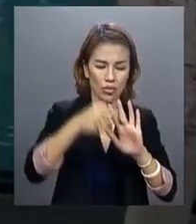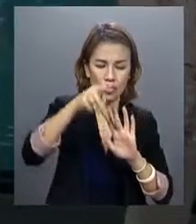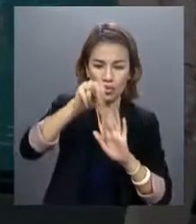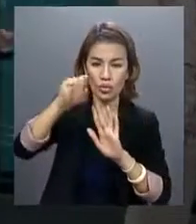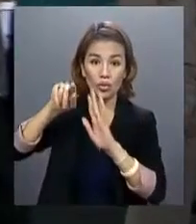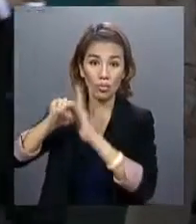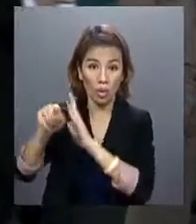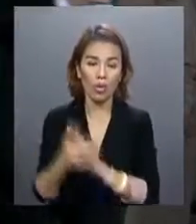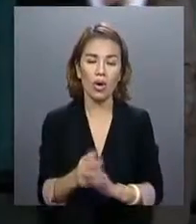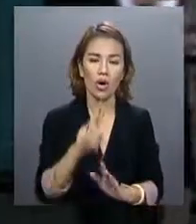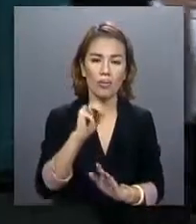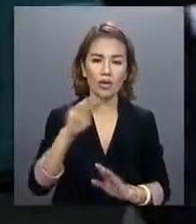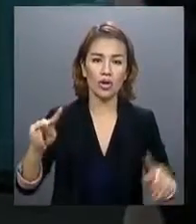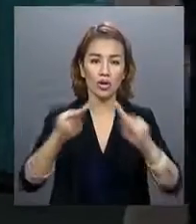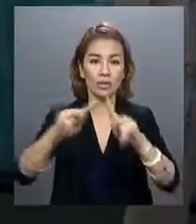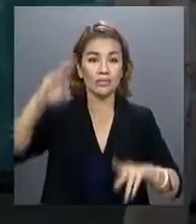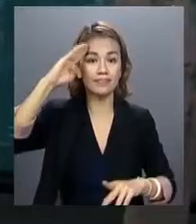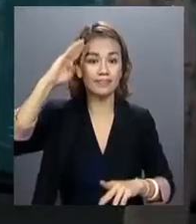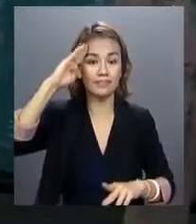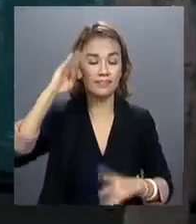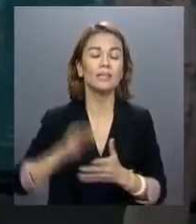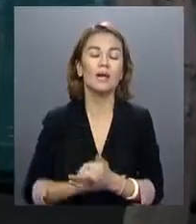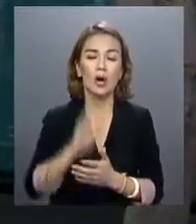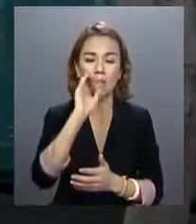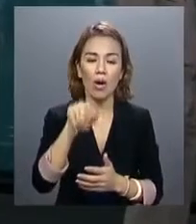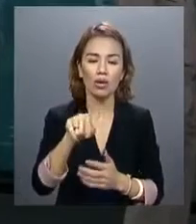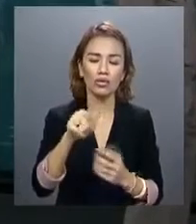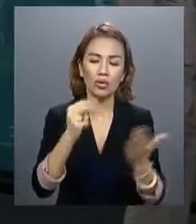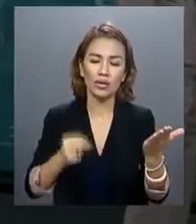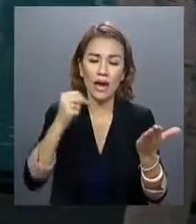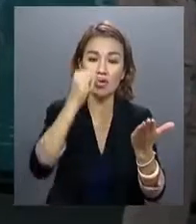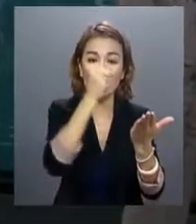ทยนะคะจากนั้นเองนายกรัฐมนตรีก็จะได้มอบนโยบายนะคะในหัวข้อ